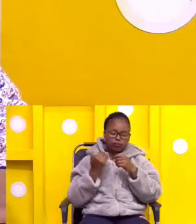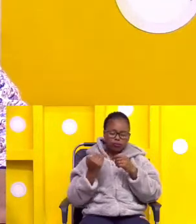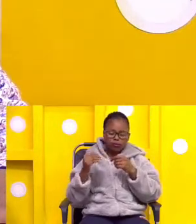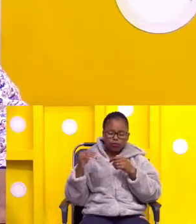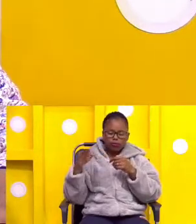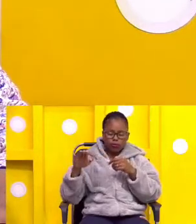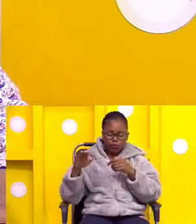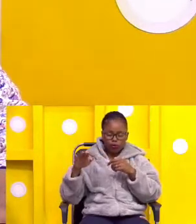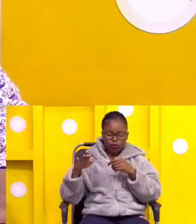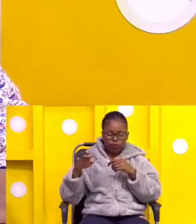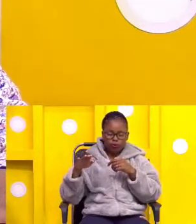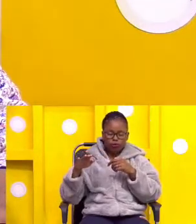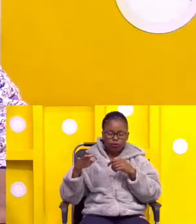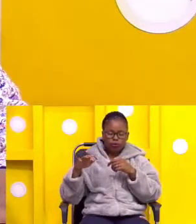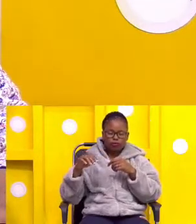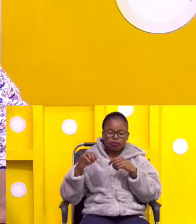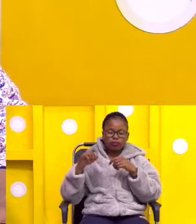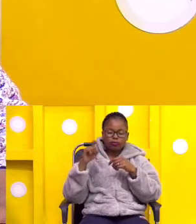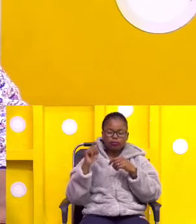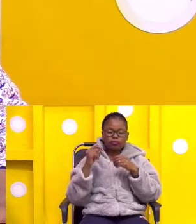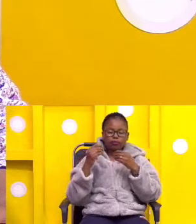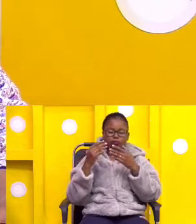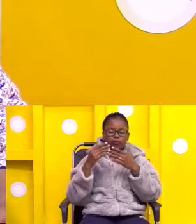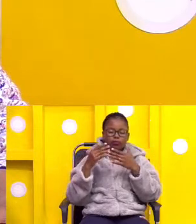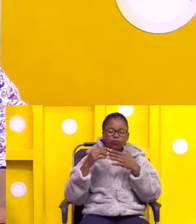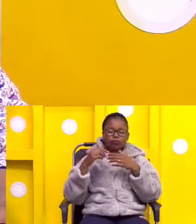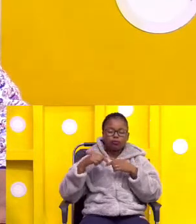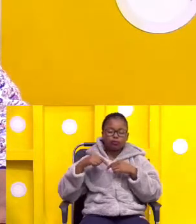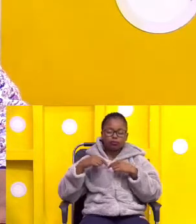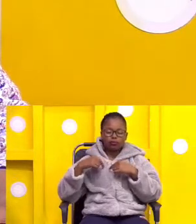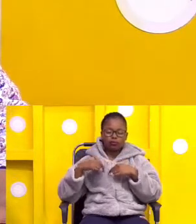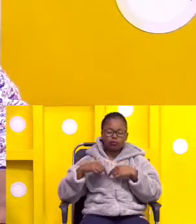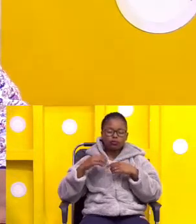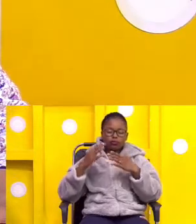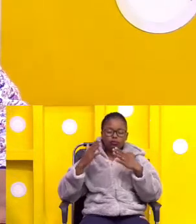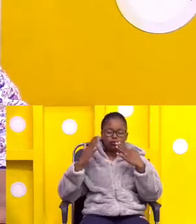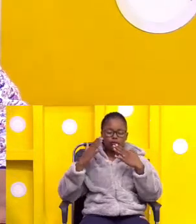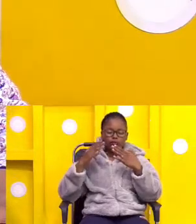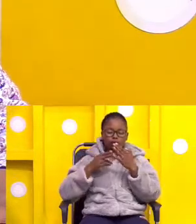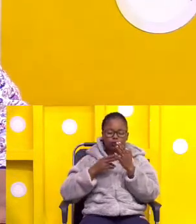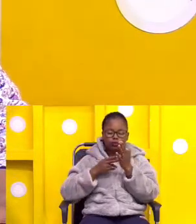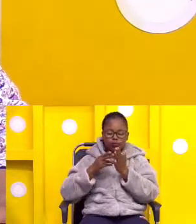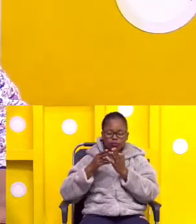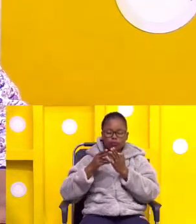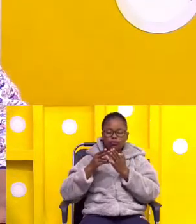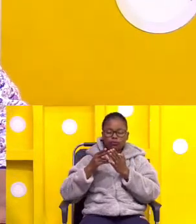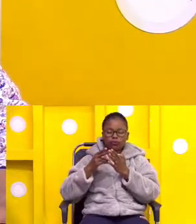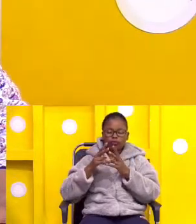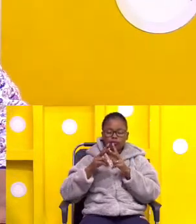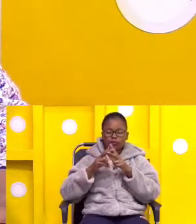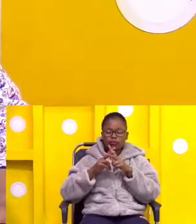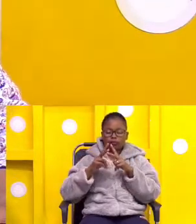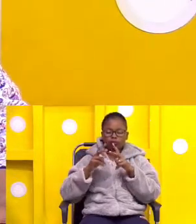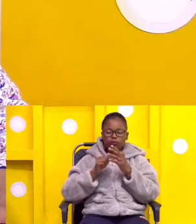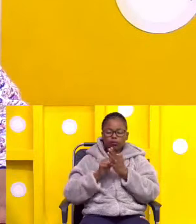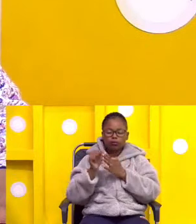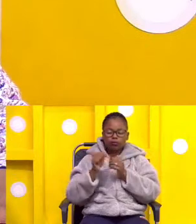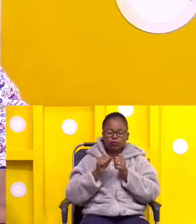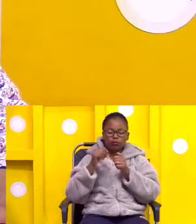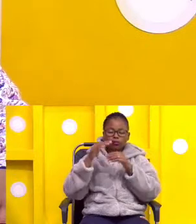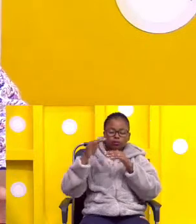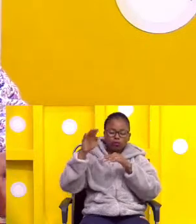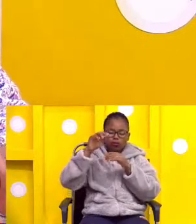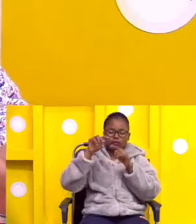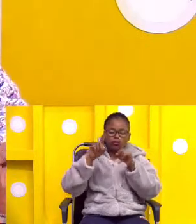nyingi. Nyukama hemwe wa tene na tene, matulia dhiku na odhelu. Maa kubura wukodhe na weo kama ibura